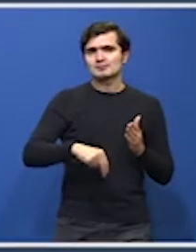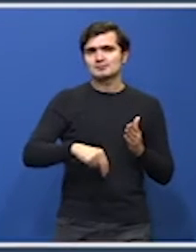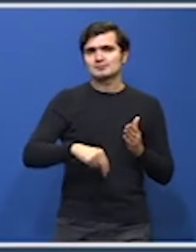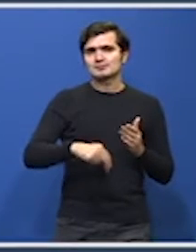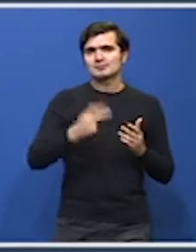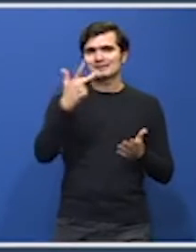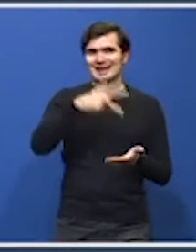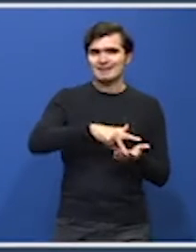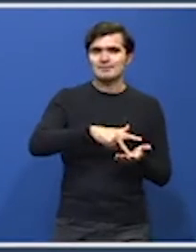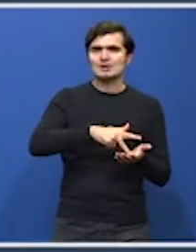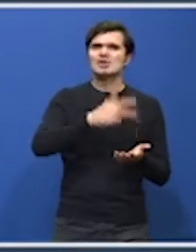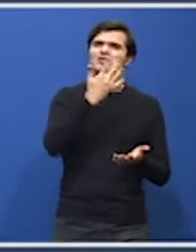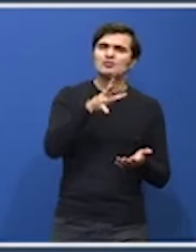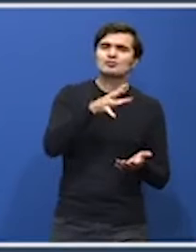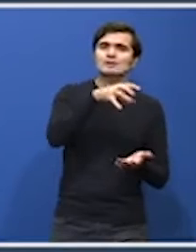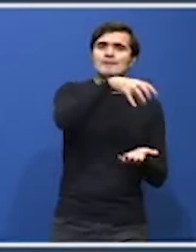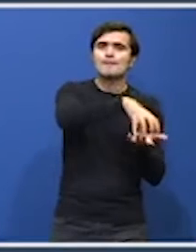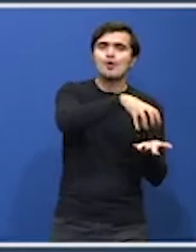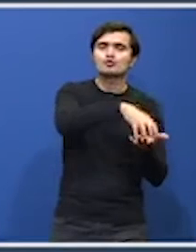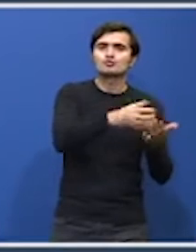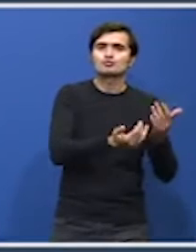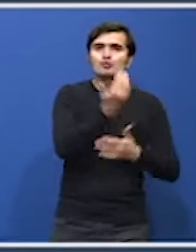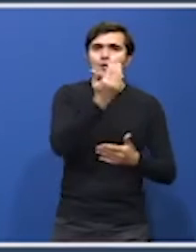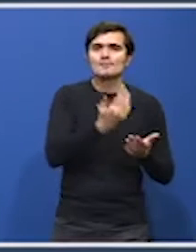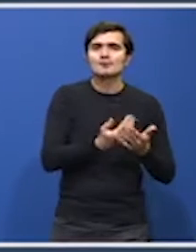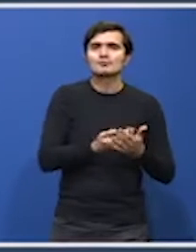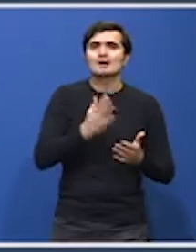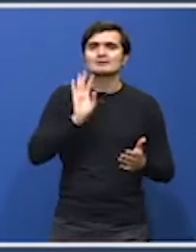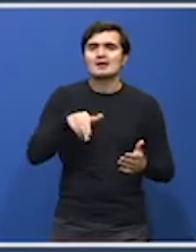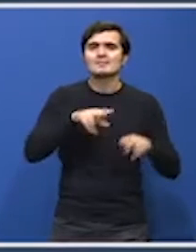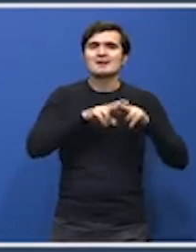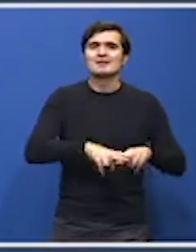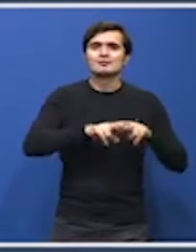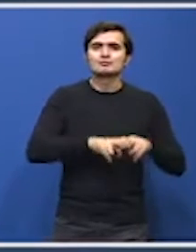de 3500 de posturi, tocmai pentru a asigura resursa umană